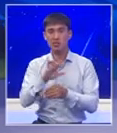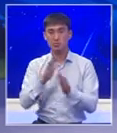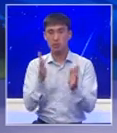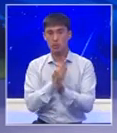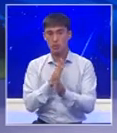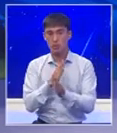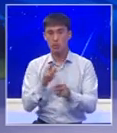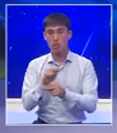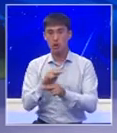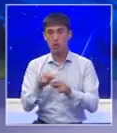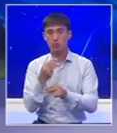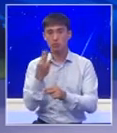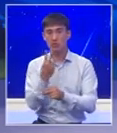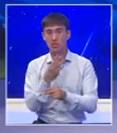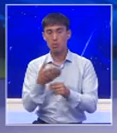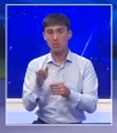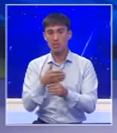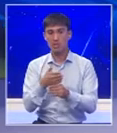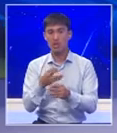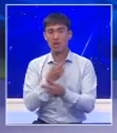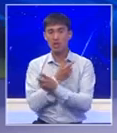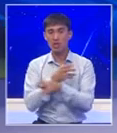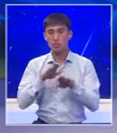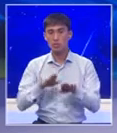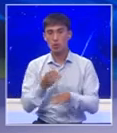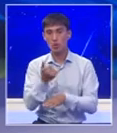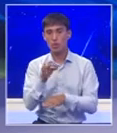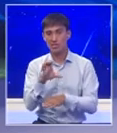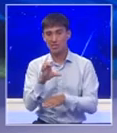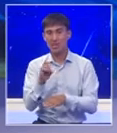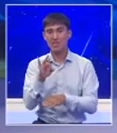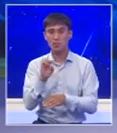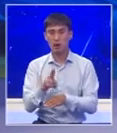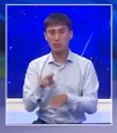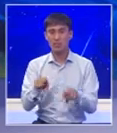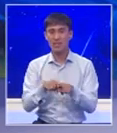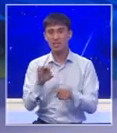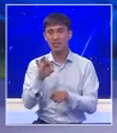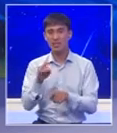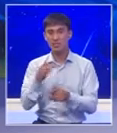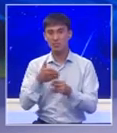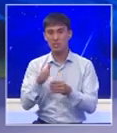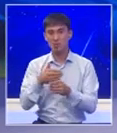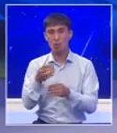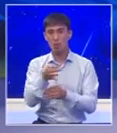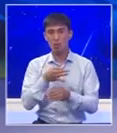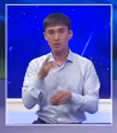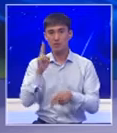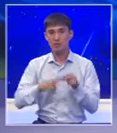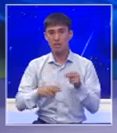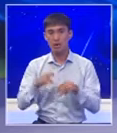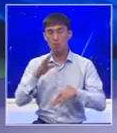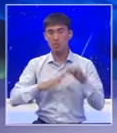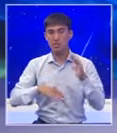монтажные работы в третьем отделении дачных массивах у и таз и онтама а также в мишкинском сельском округе завершены